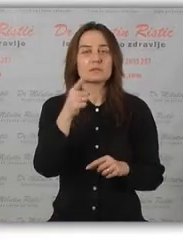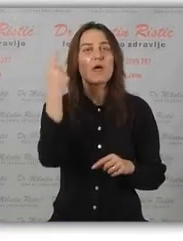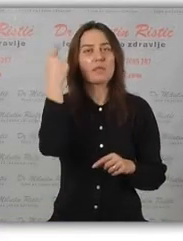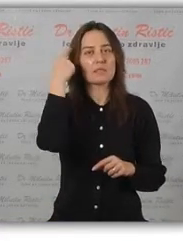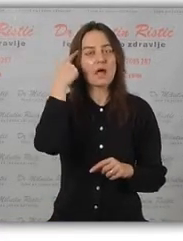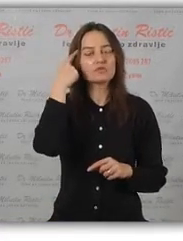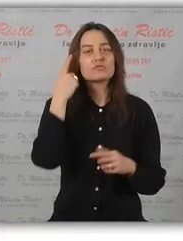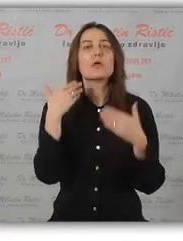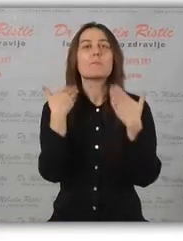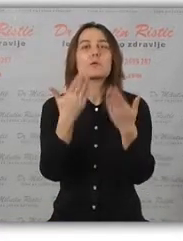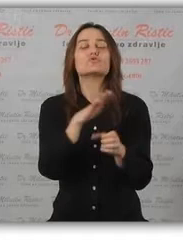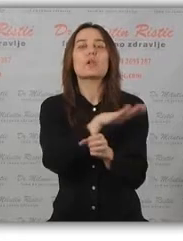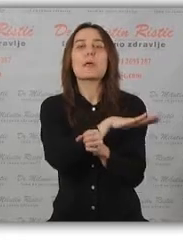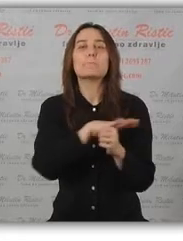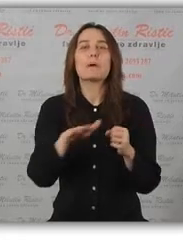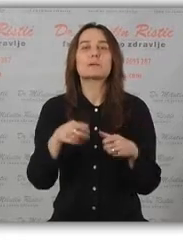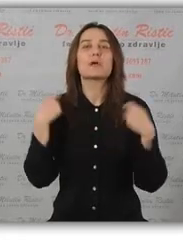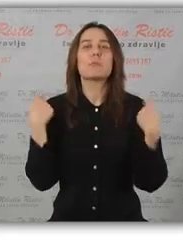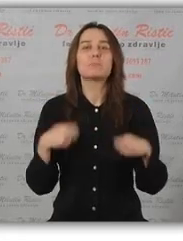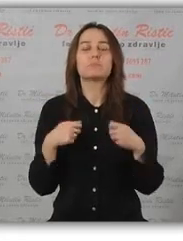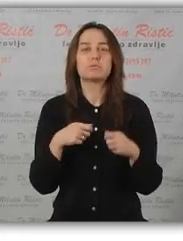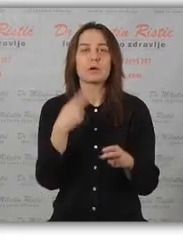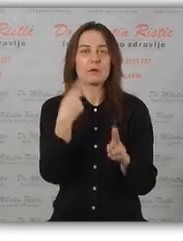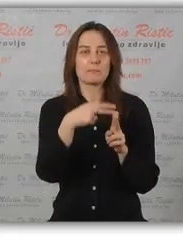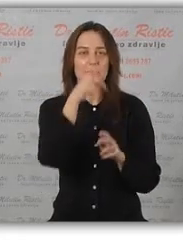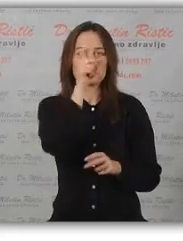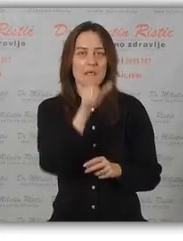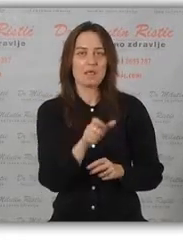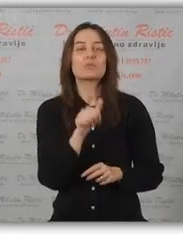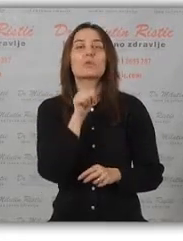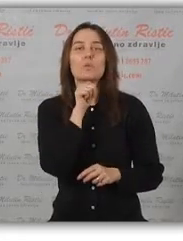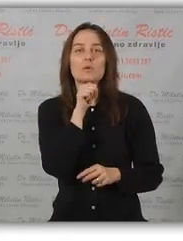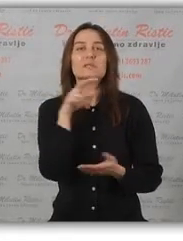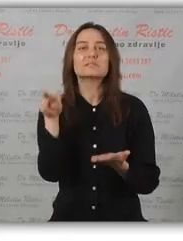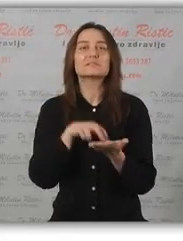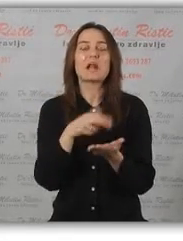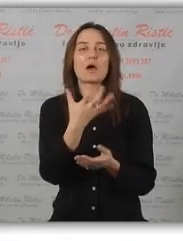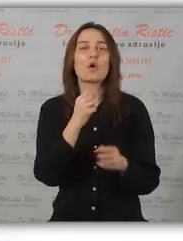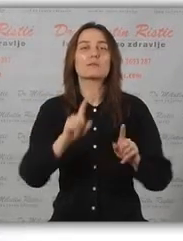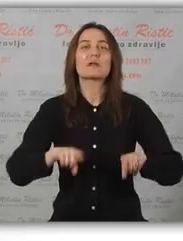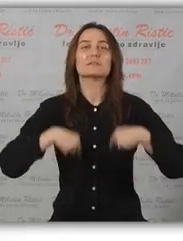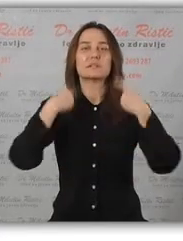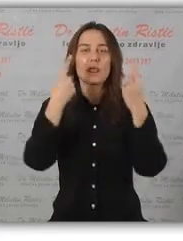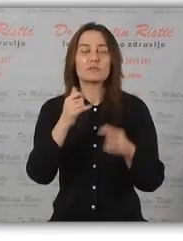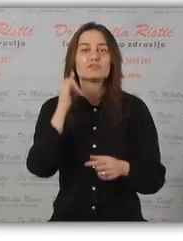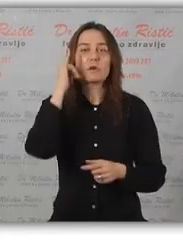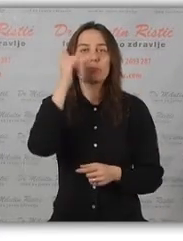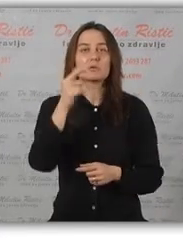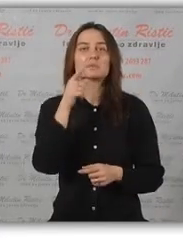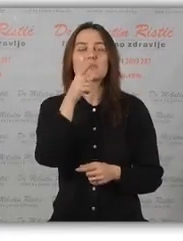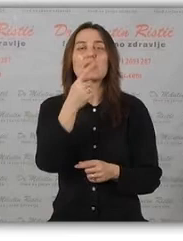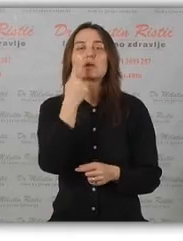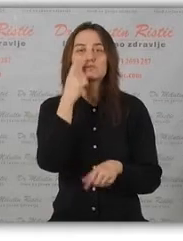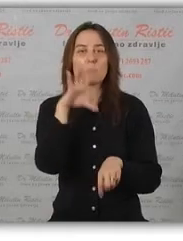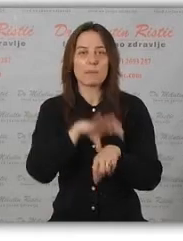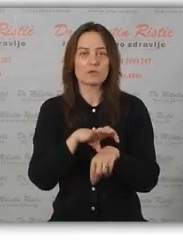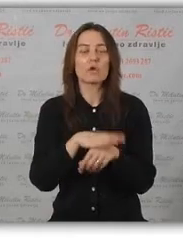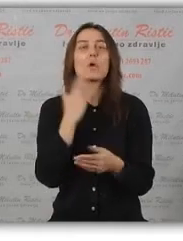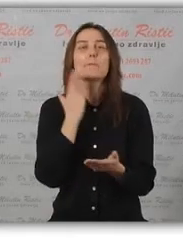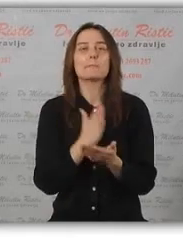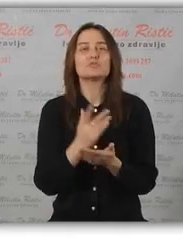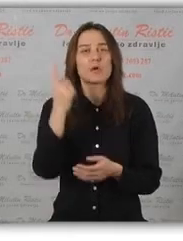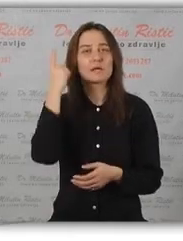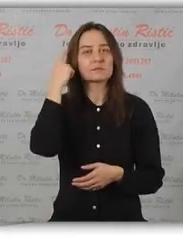će se na taj način pružiti maksimalan komfor pacijentu i strah od sledeće posete stomatologu